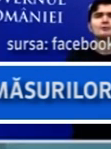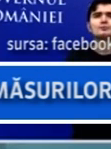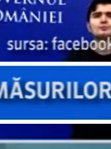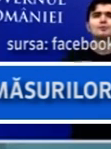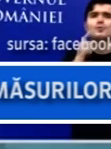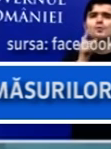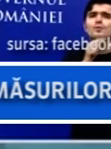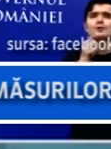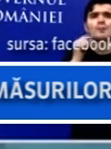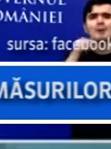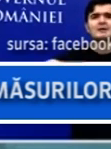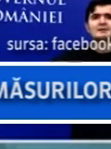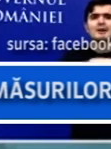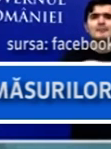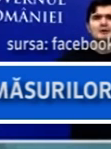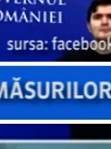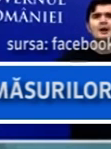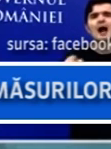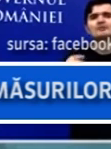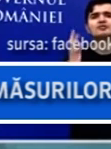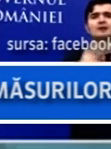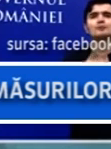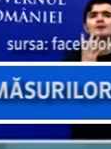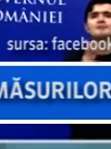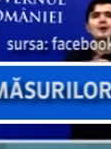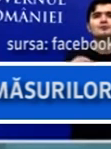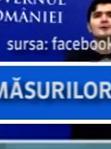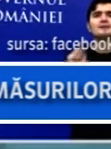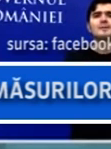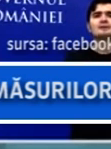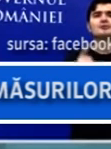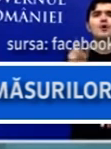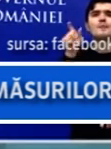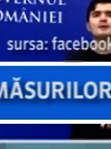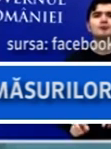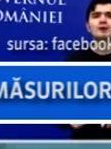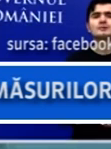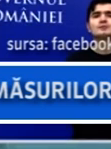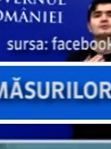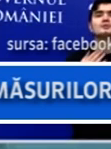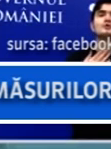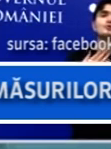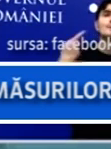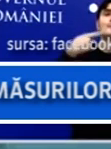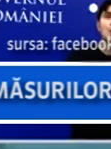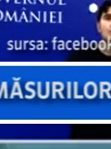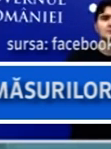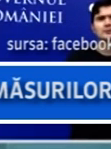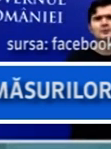fapt. Acolo se calculează la 4 metri pătrați pe persoană și că să fie controlabilă situația, dacă